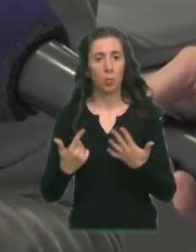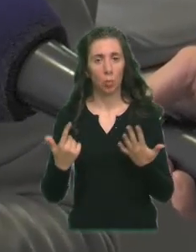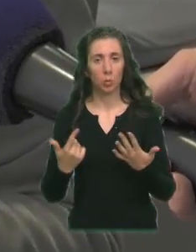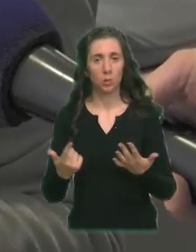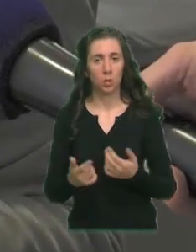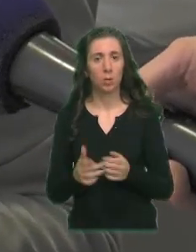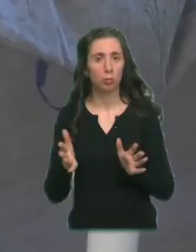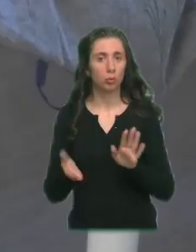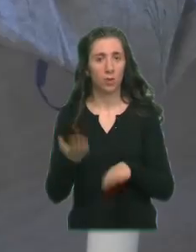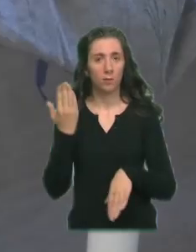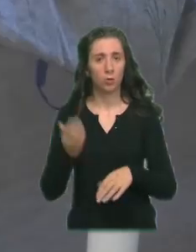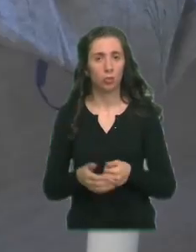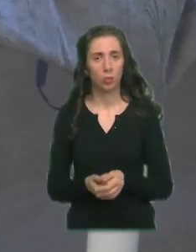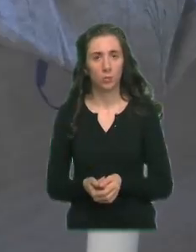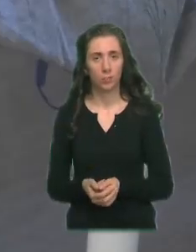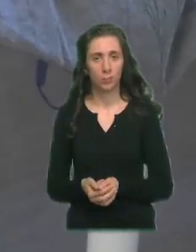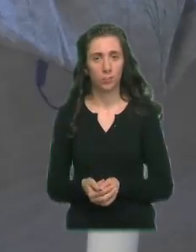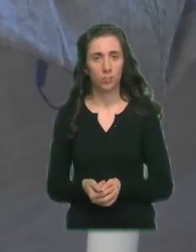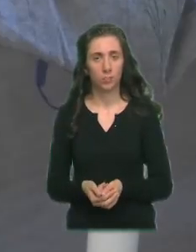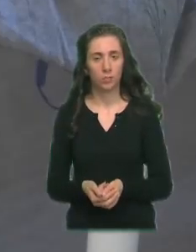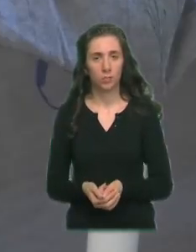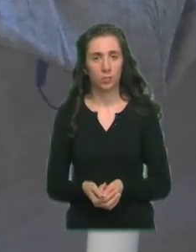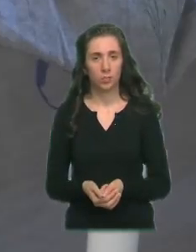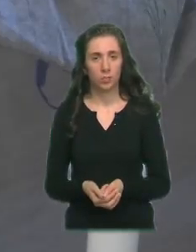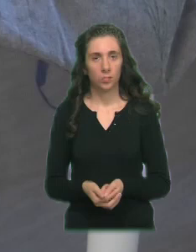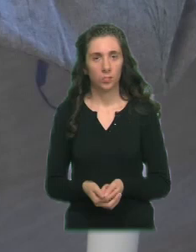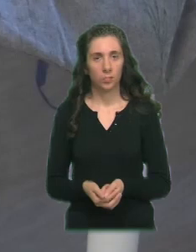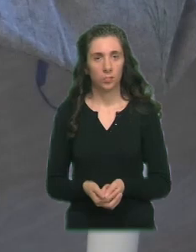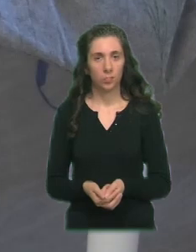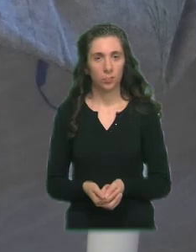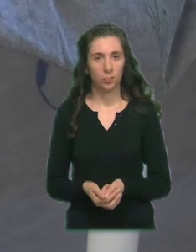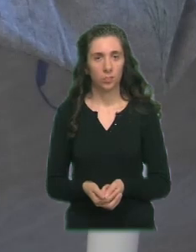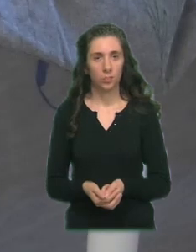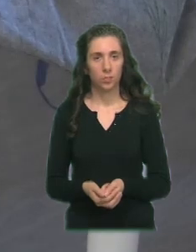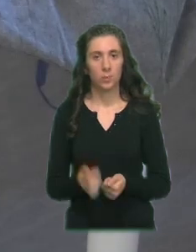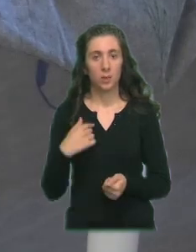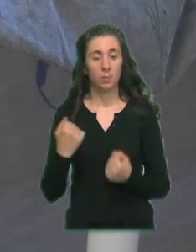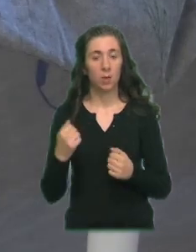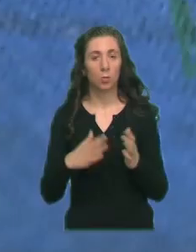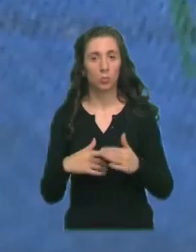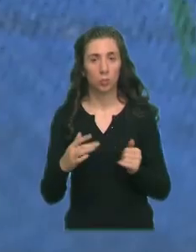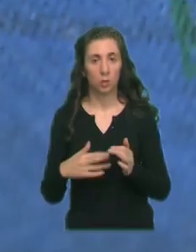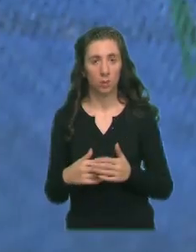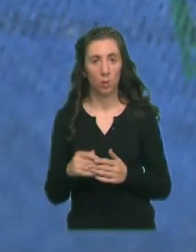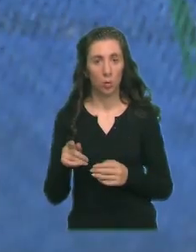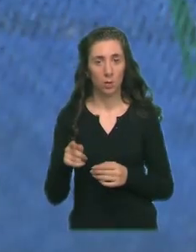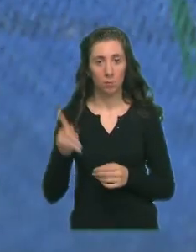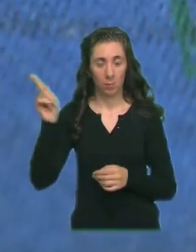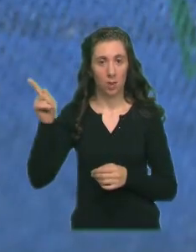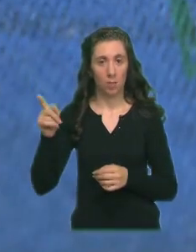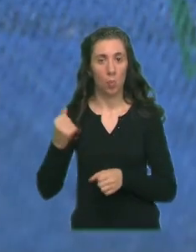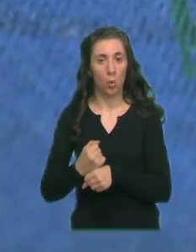7 godina i malo, možda i više. Da. Ja sam jako zadovoljan sa tim